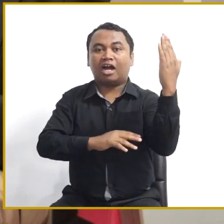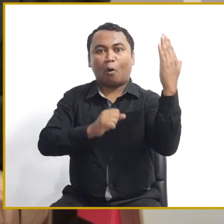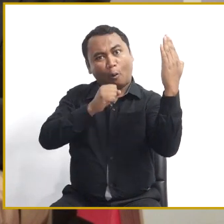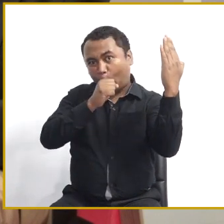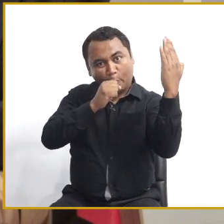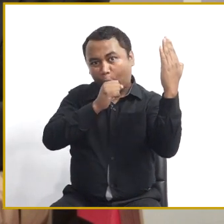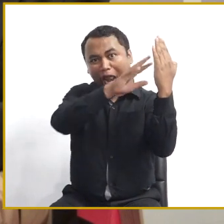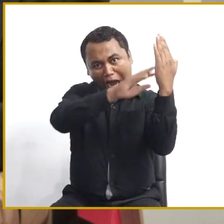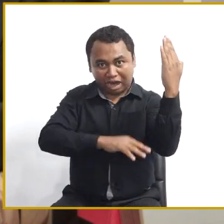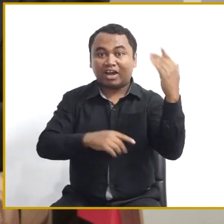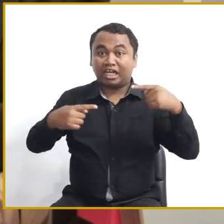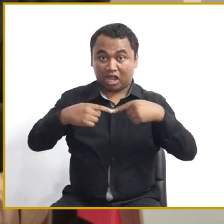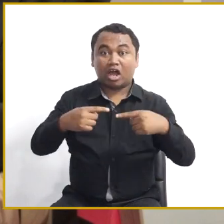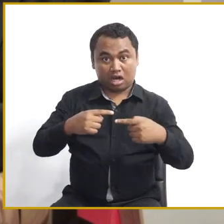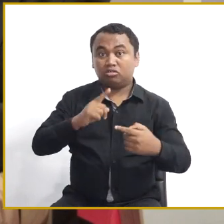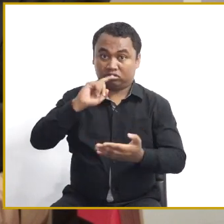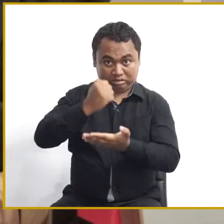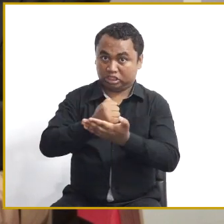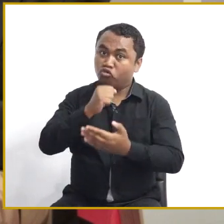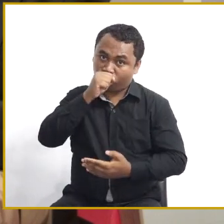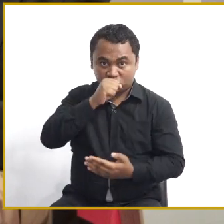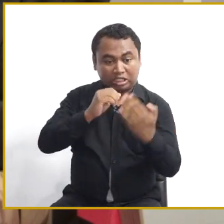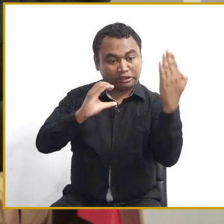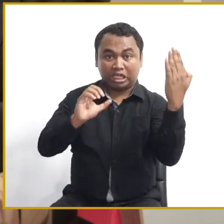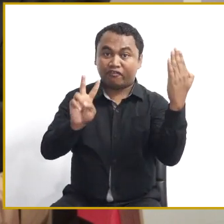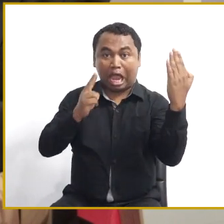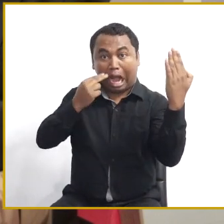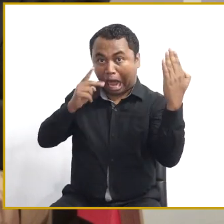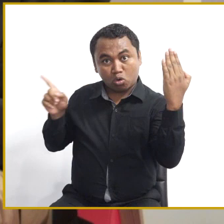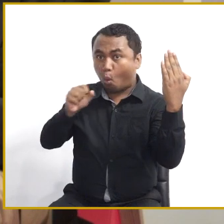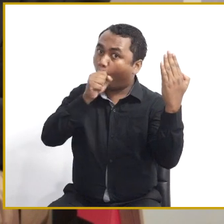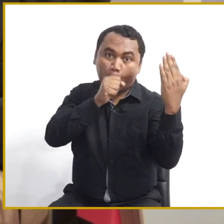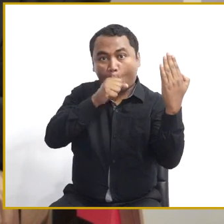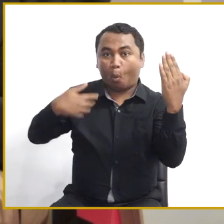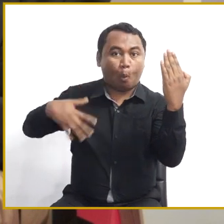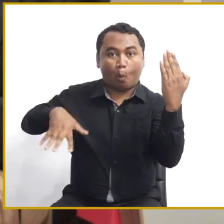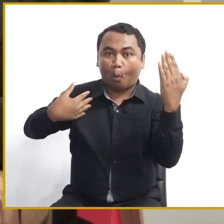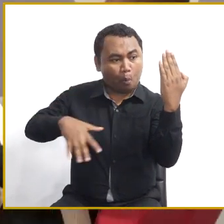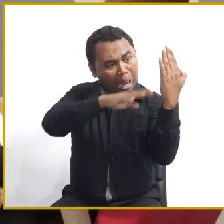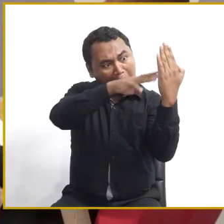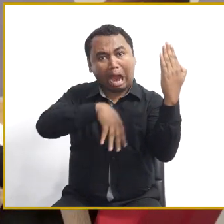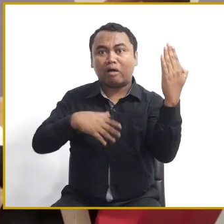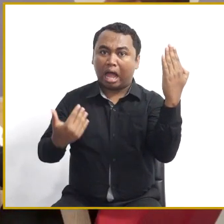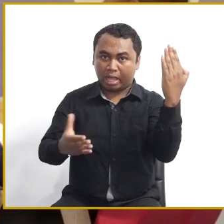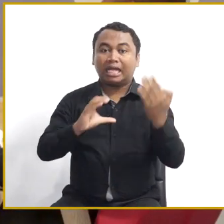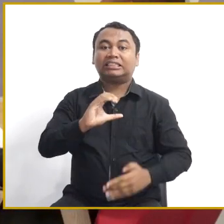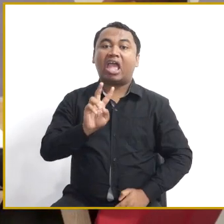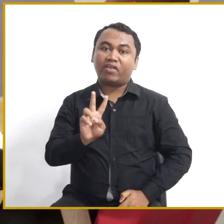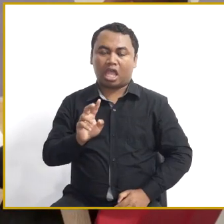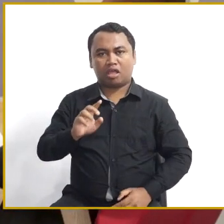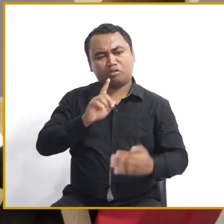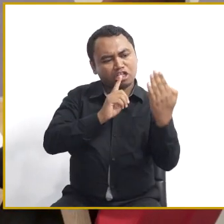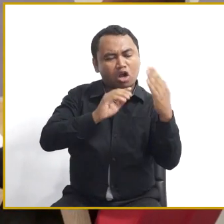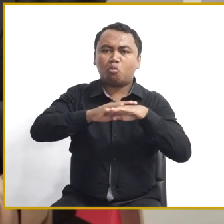dia minohanareo fa dia tena mafisatra dia mafisatra tokoa izany CV ananan'ny Patrick Raharimanana izany.